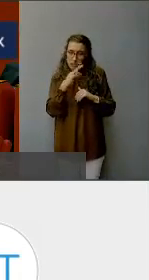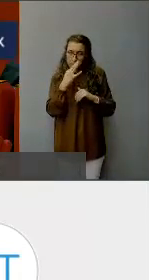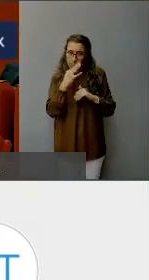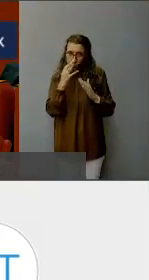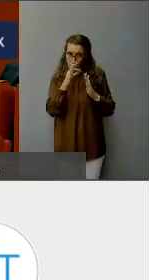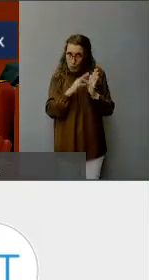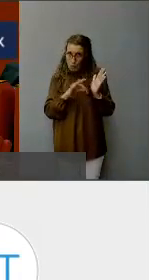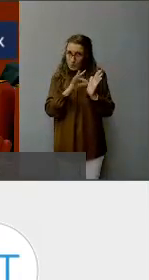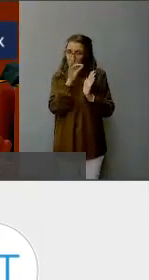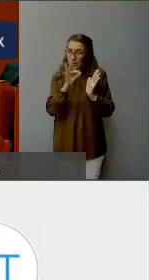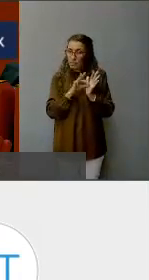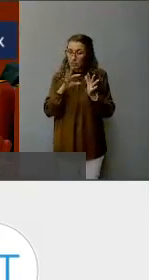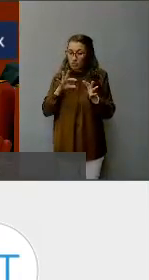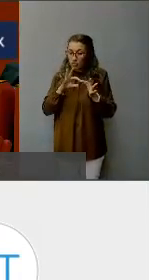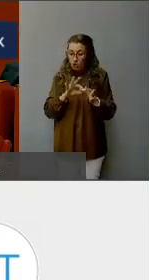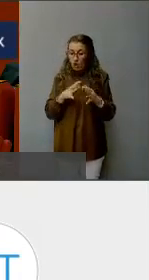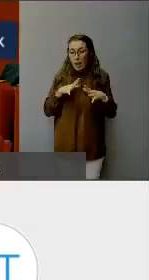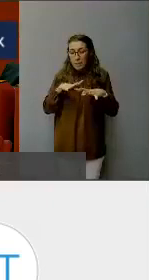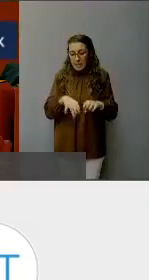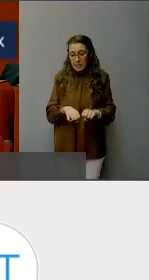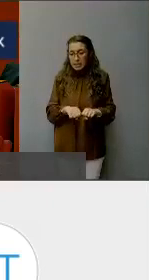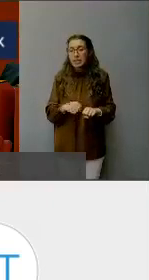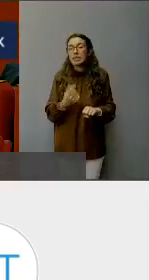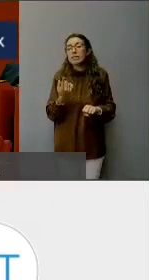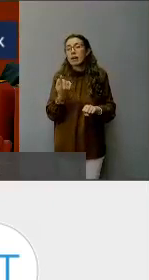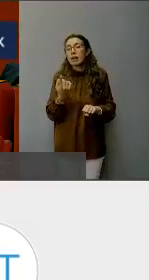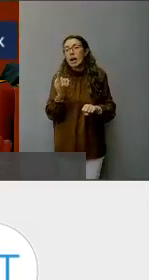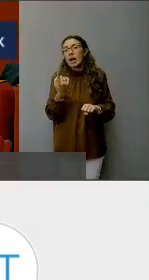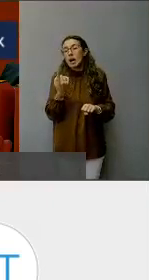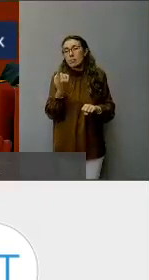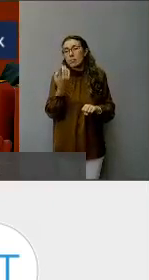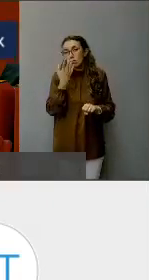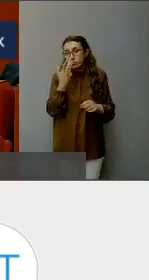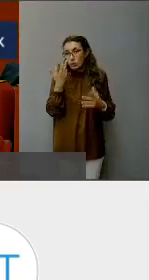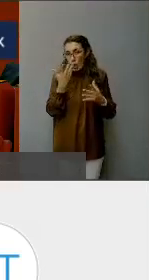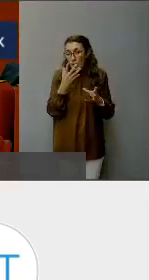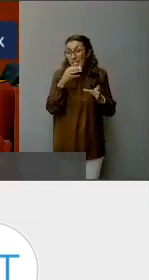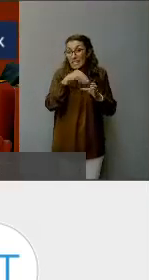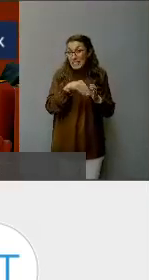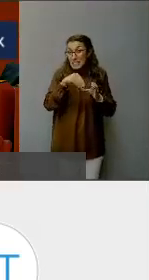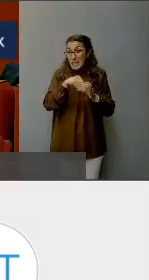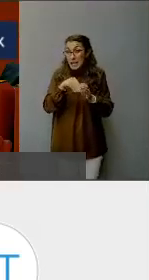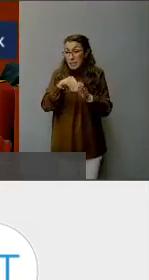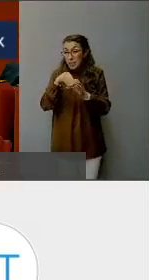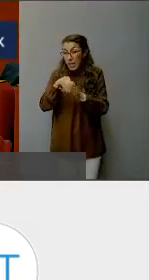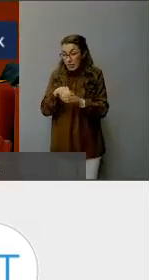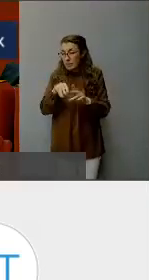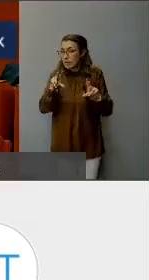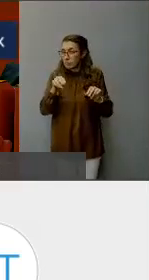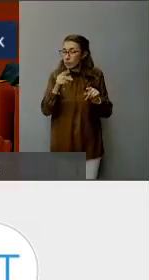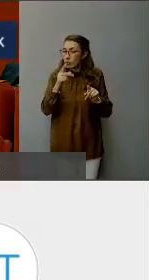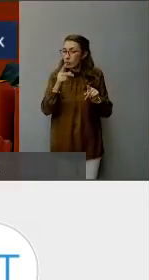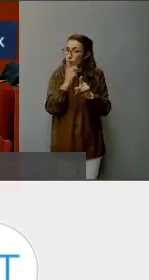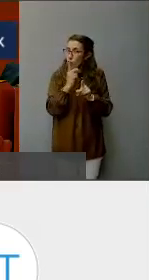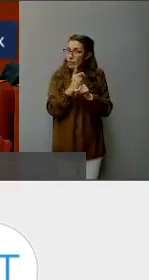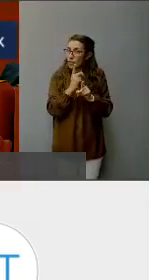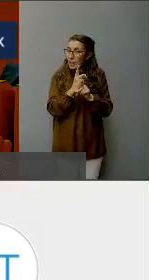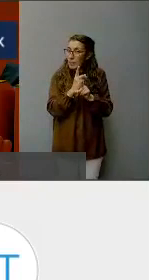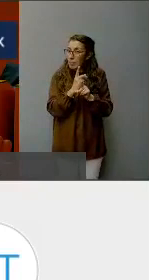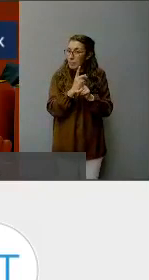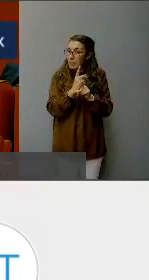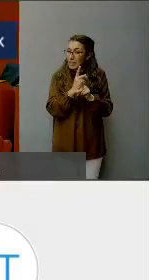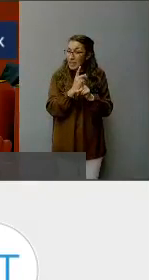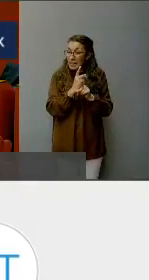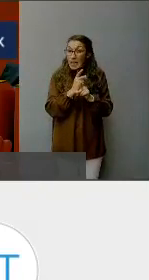allora nell'impegnativa diciamo finché nuovi in sedi in seri menti dovranno preservare la bassa densità e